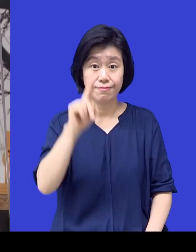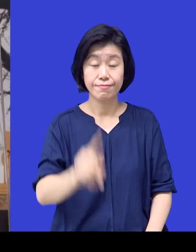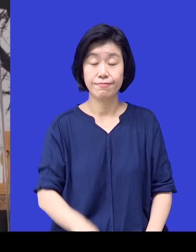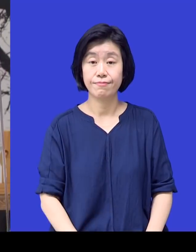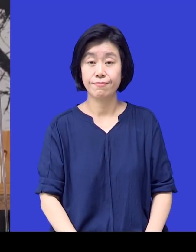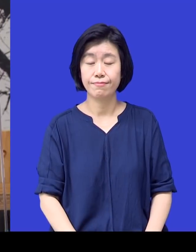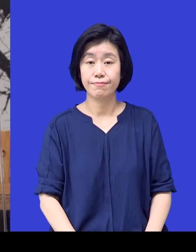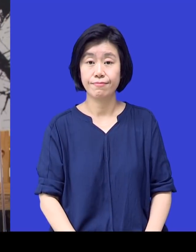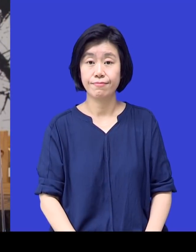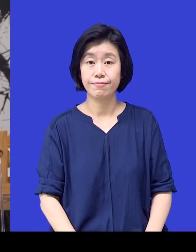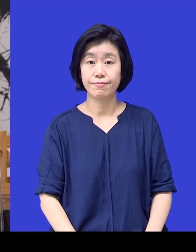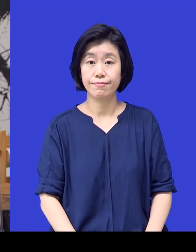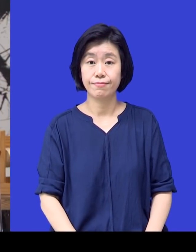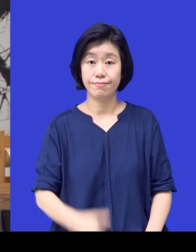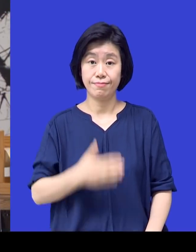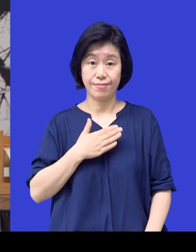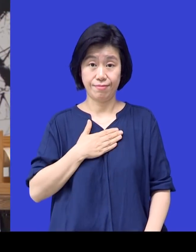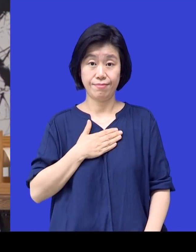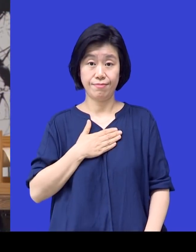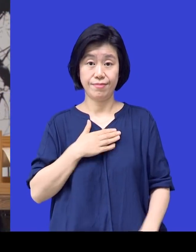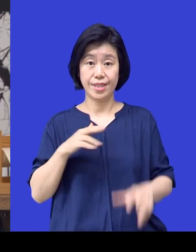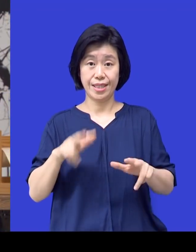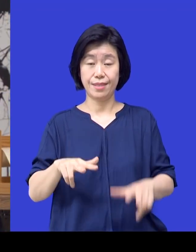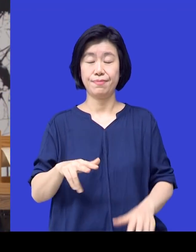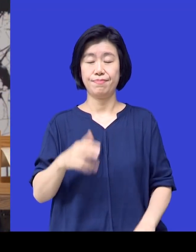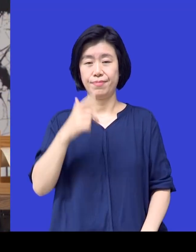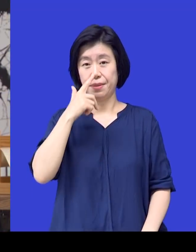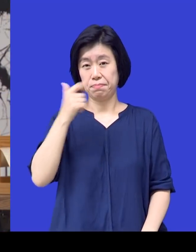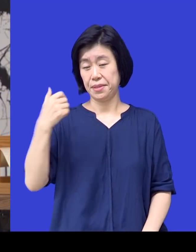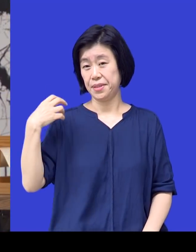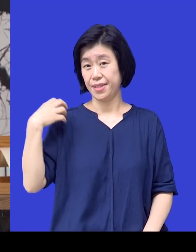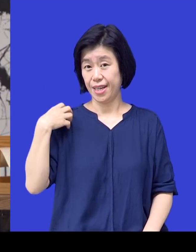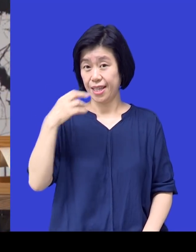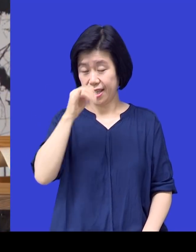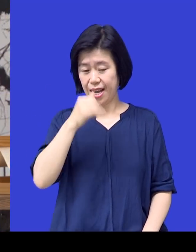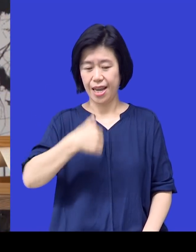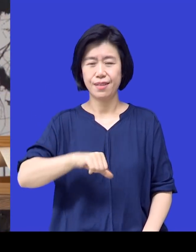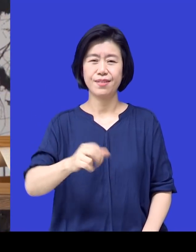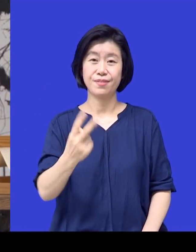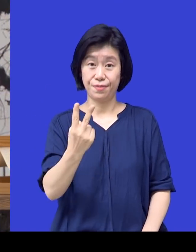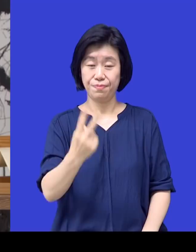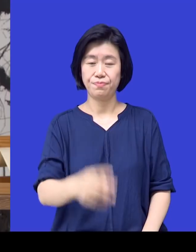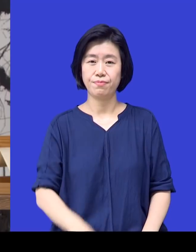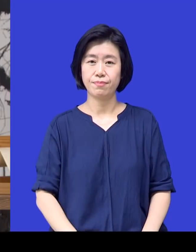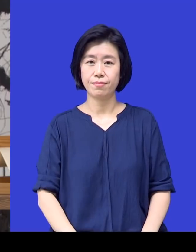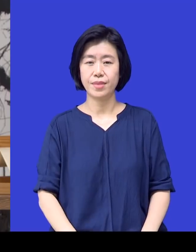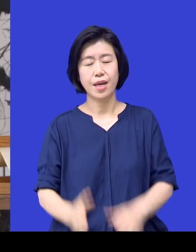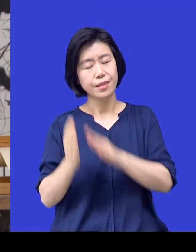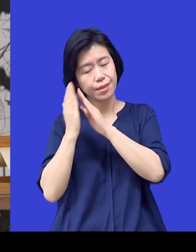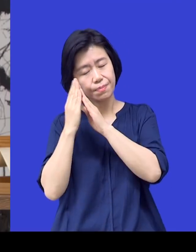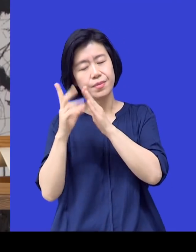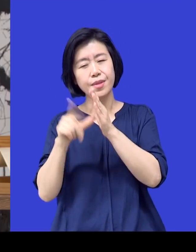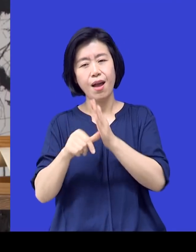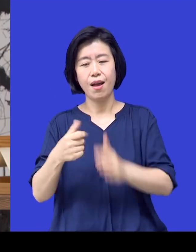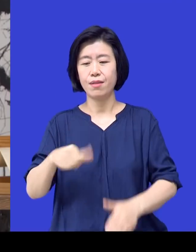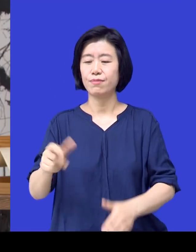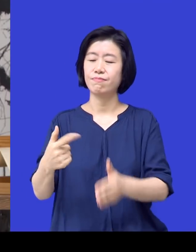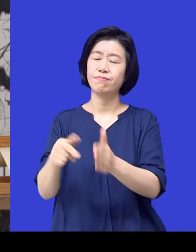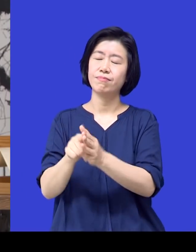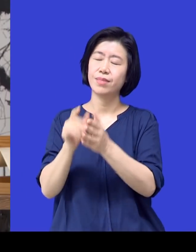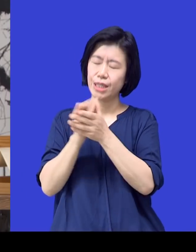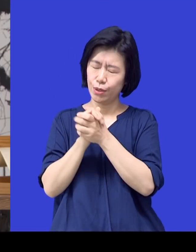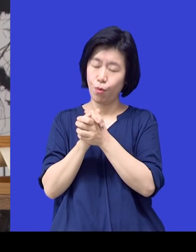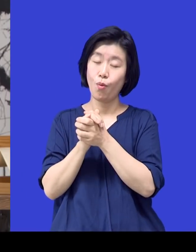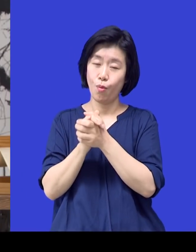저도 이제 두 아이 아빠인데 자기 전에 항상 애들한테 기도를 해줘요. 그러면서 항상 하는